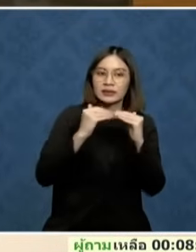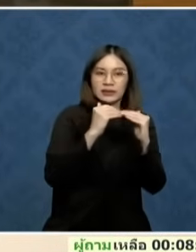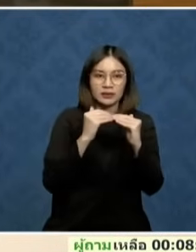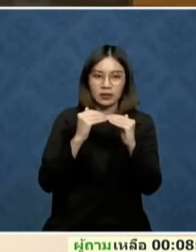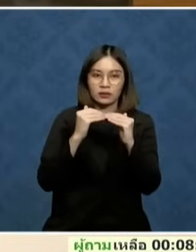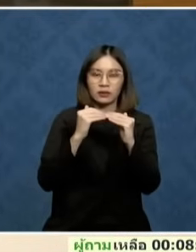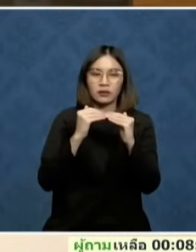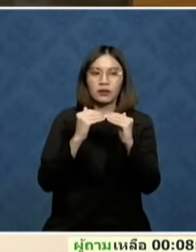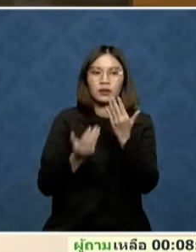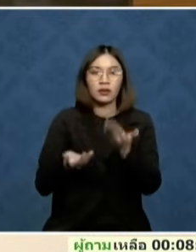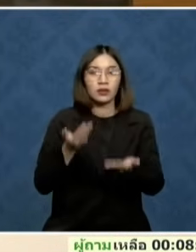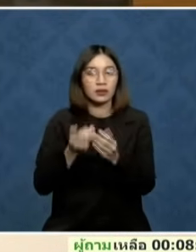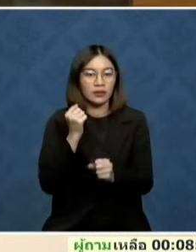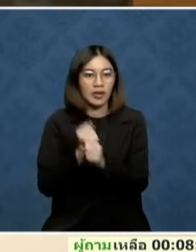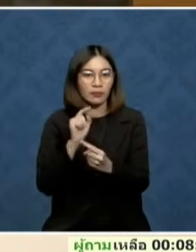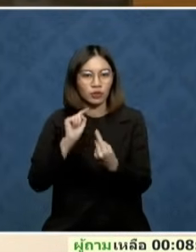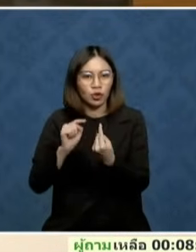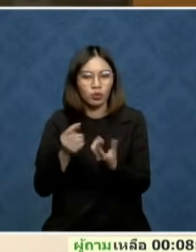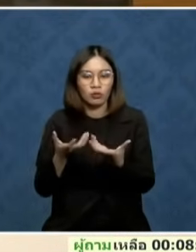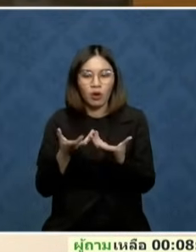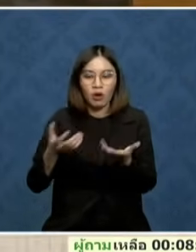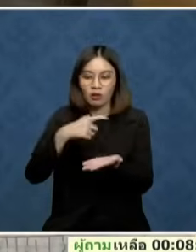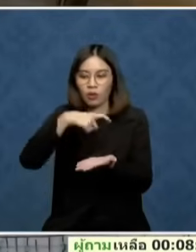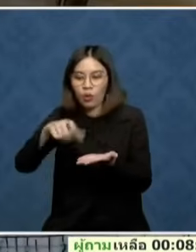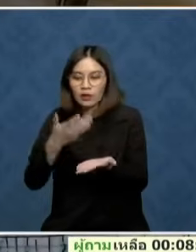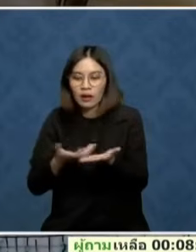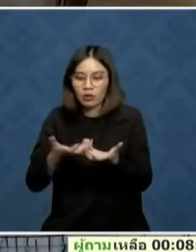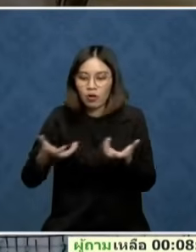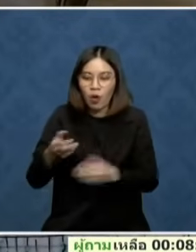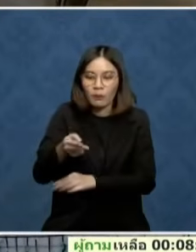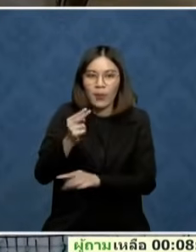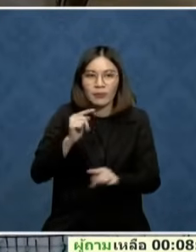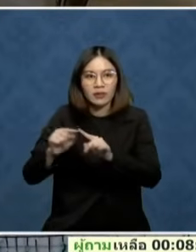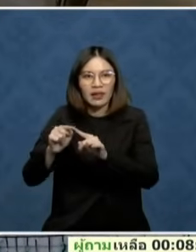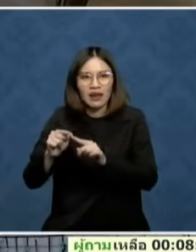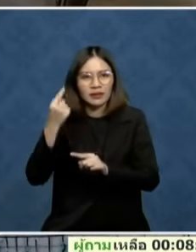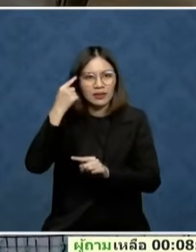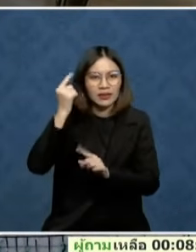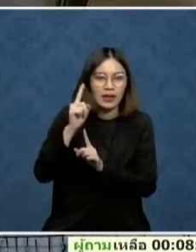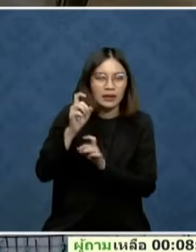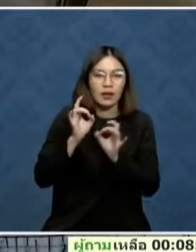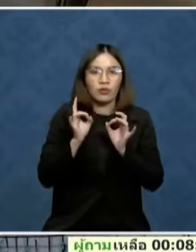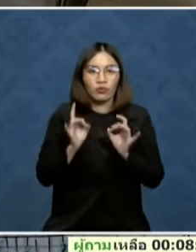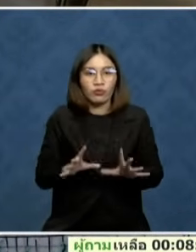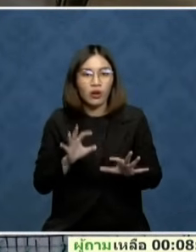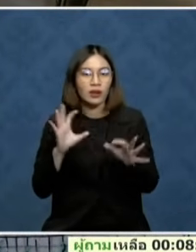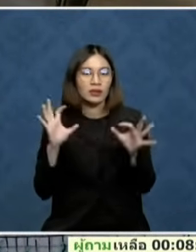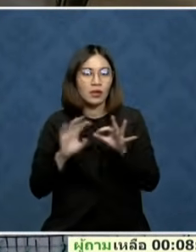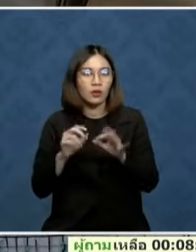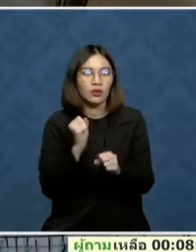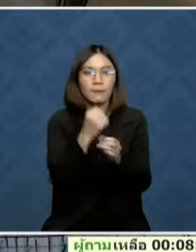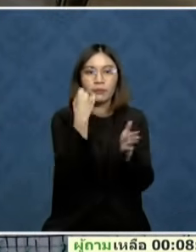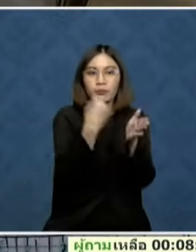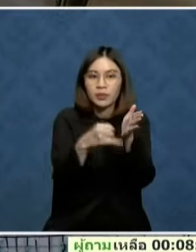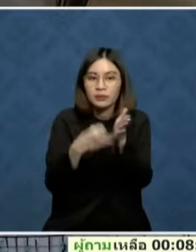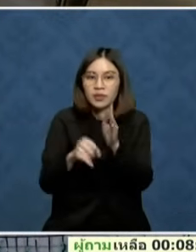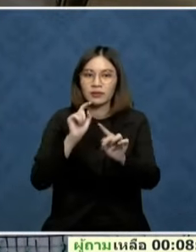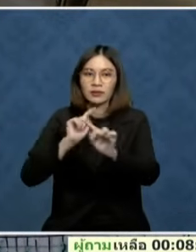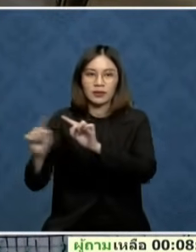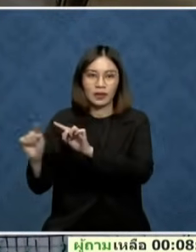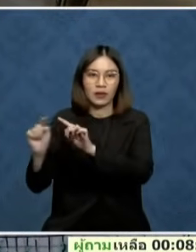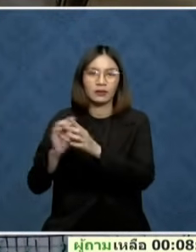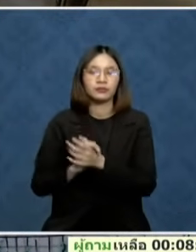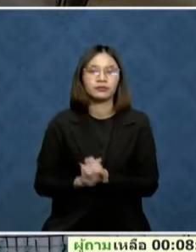ในการประกอบการซื้อขายอาวุธหรือสุ่มเสี่ยงที่จะเกี่ยวข้องกับการกระทำผิดใดๆก็ต